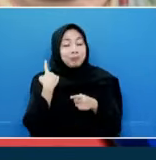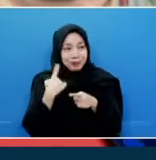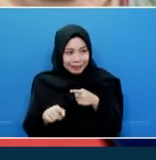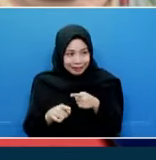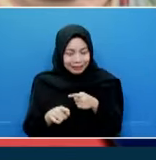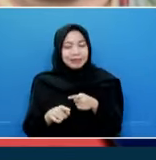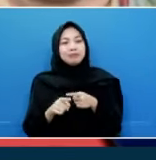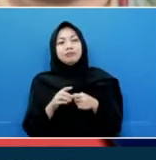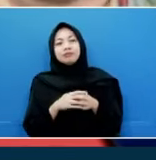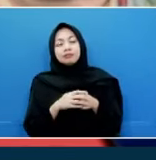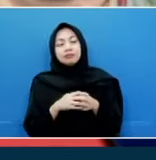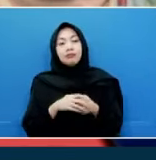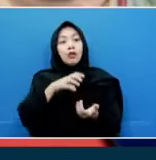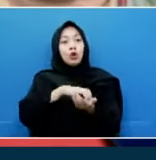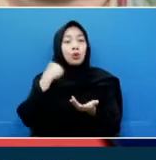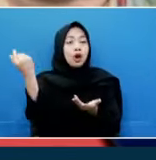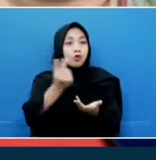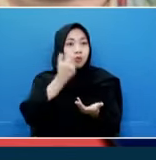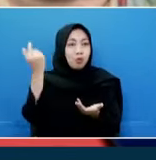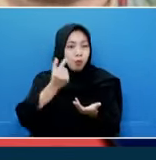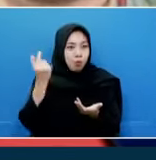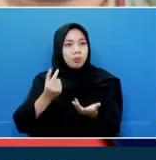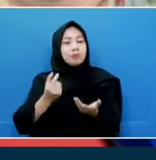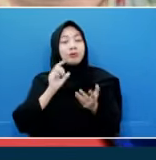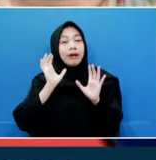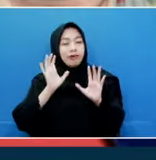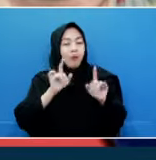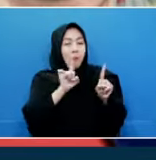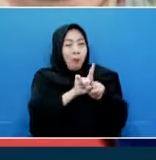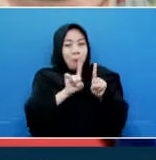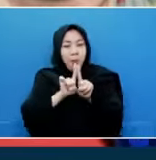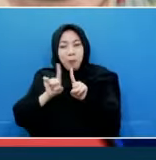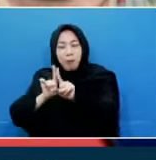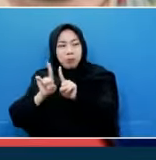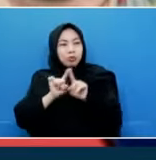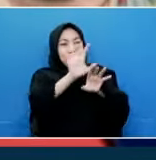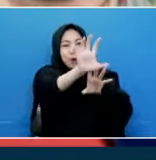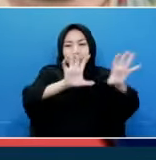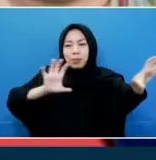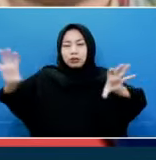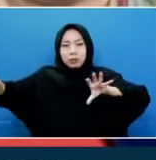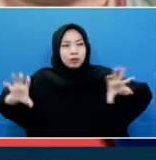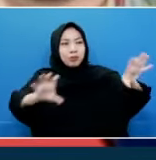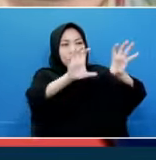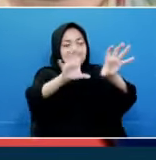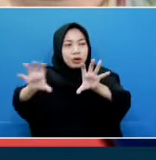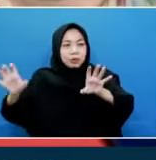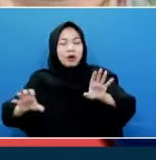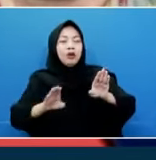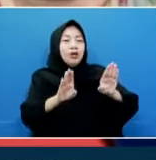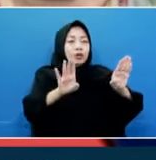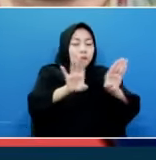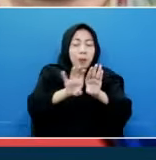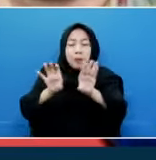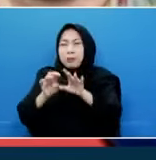ketika ruang publik itu semakin banyak tersebar dan kemudian tidak ada selanya gitu ya itu kan